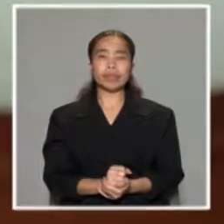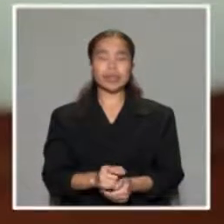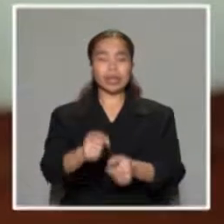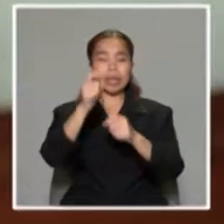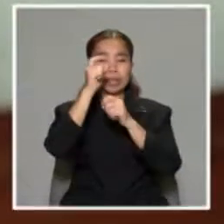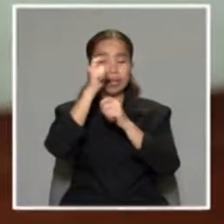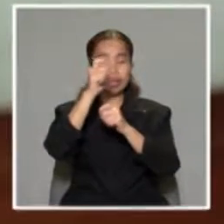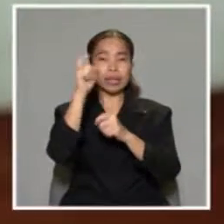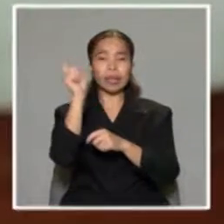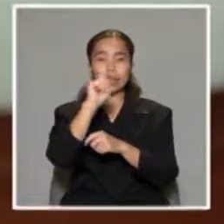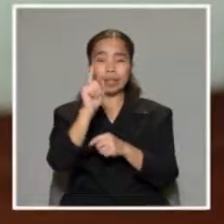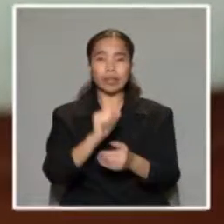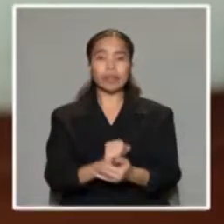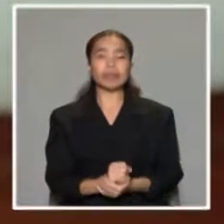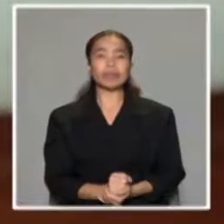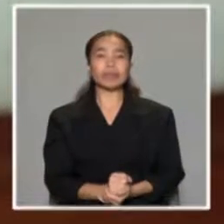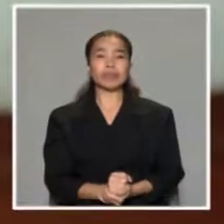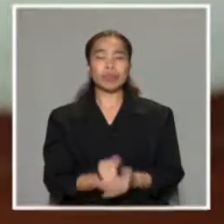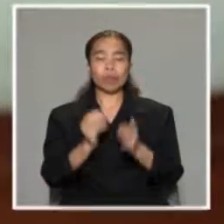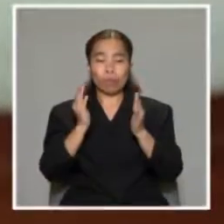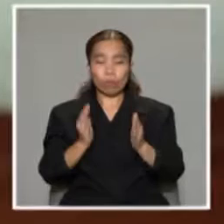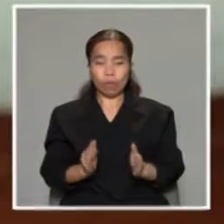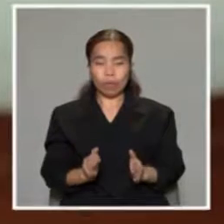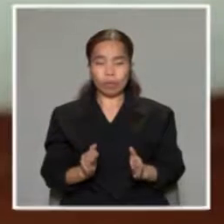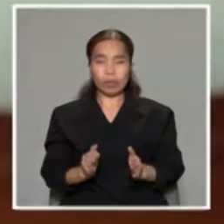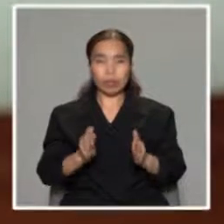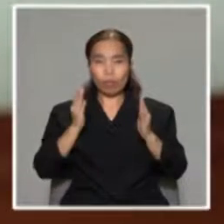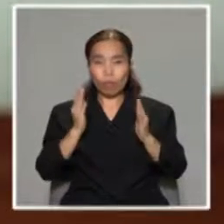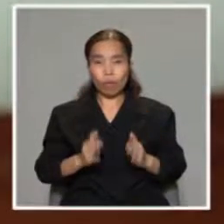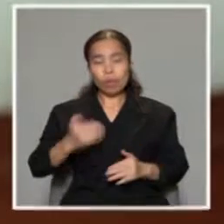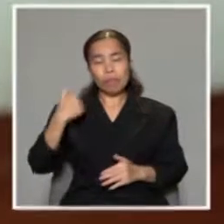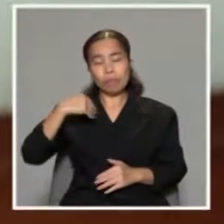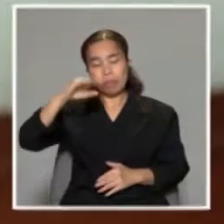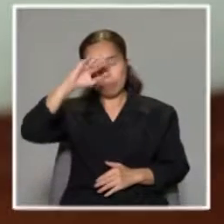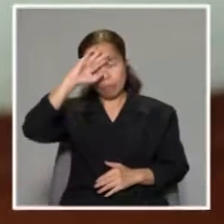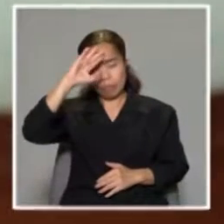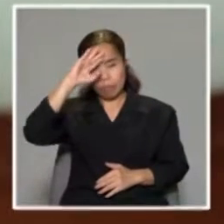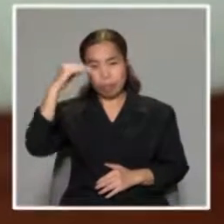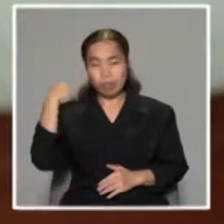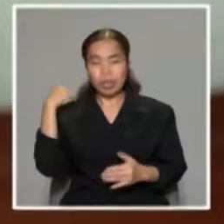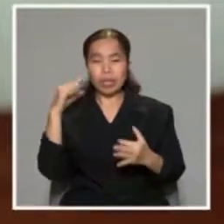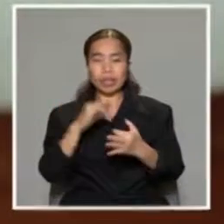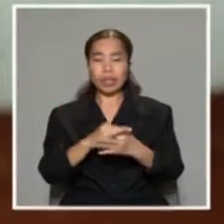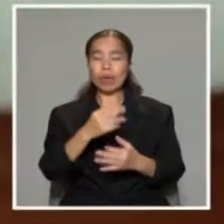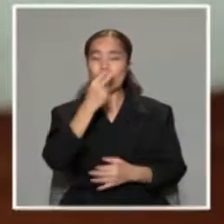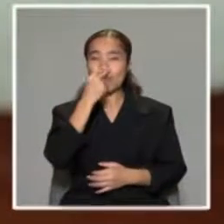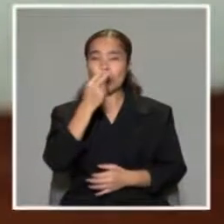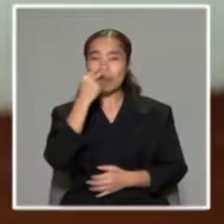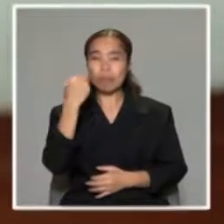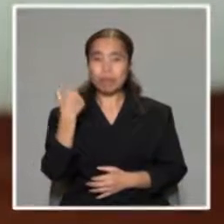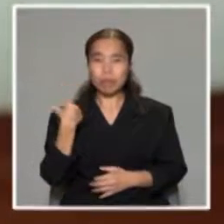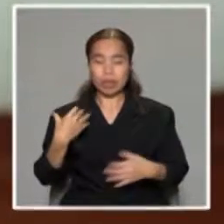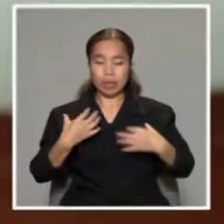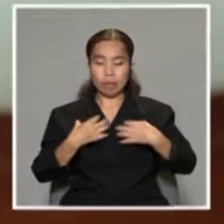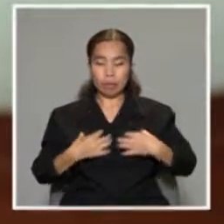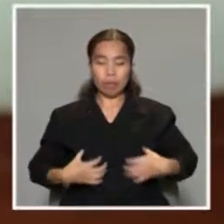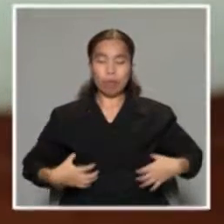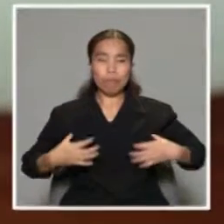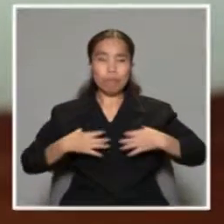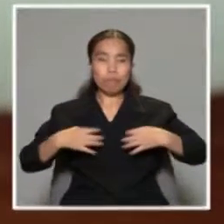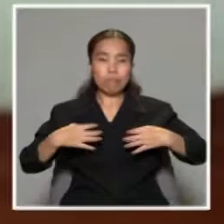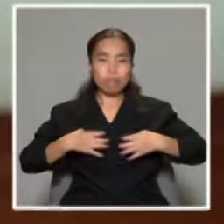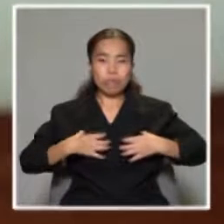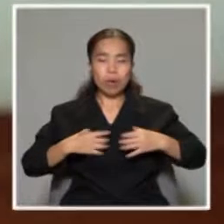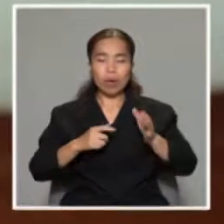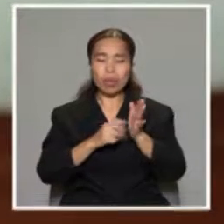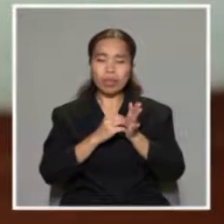คื อคนที่มีโรคทางเดินหายใจเช่นโรคปอดอุดกั้นเรื้อรัง